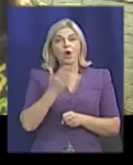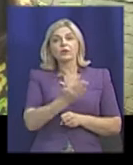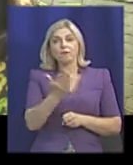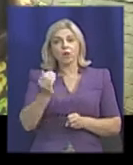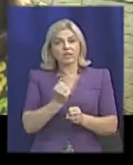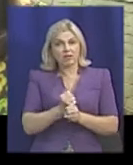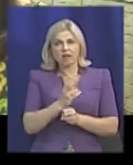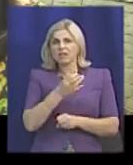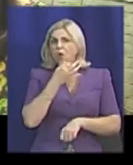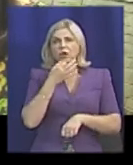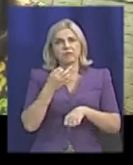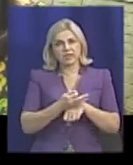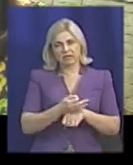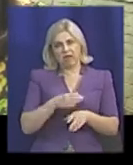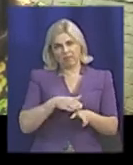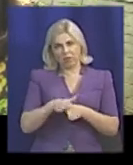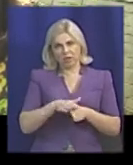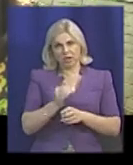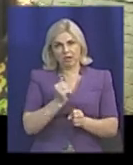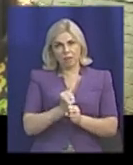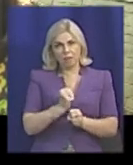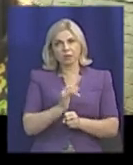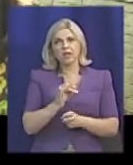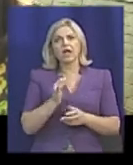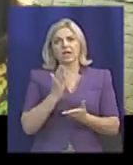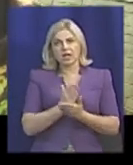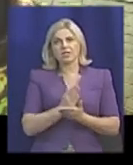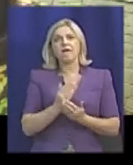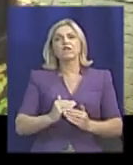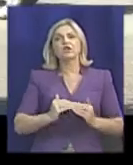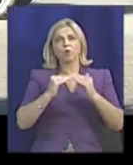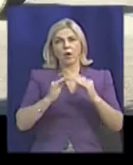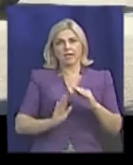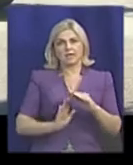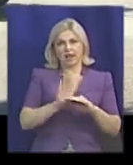зовсім відповідально приступають до виконання робіт і роблять високі заїзди.